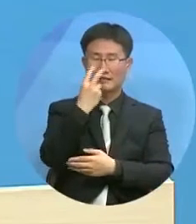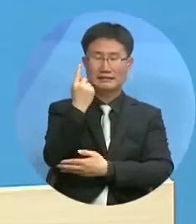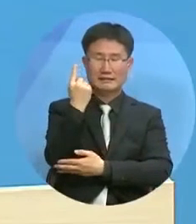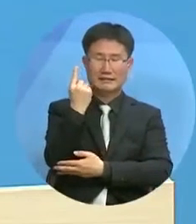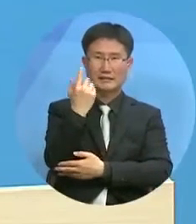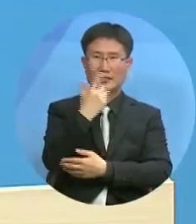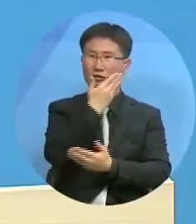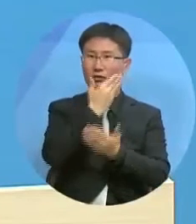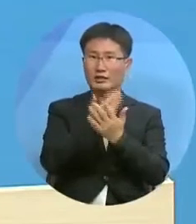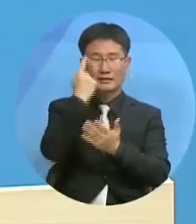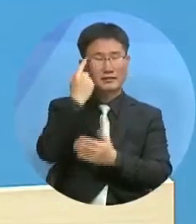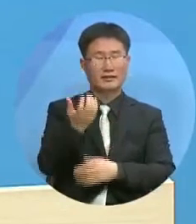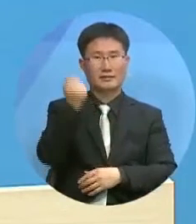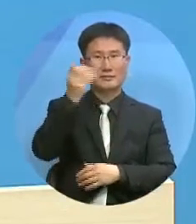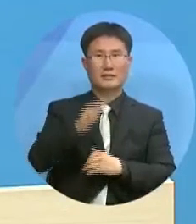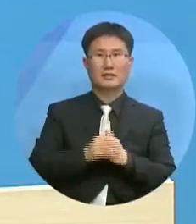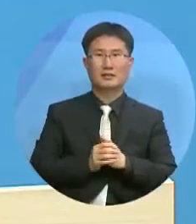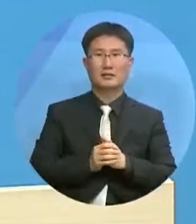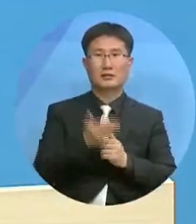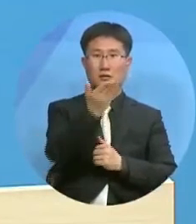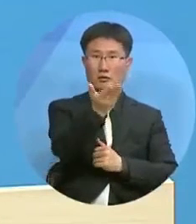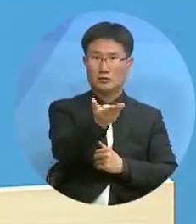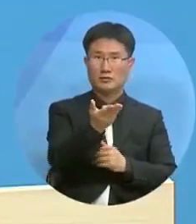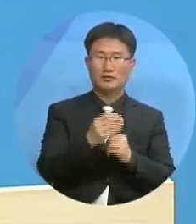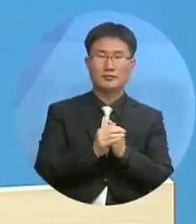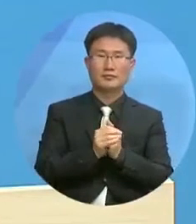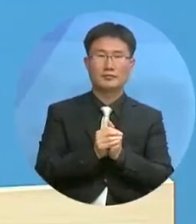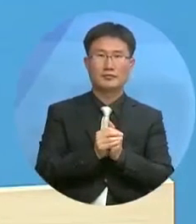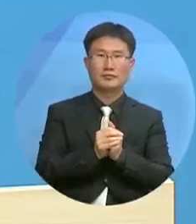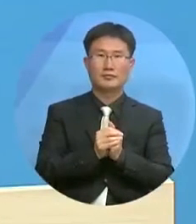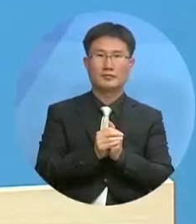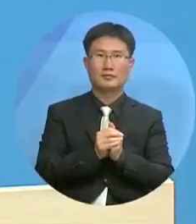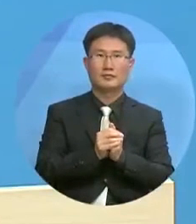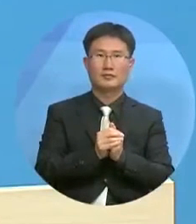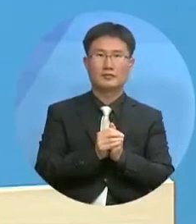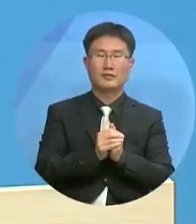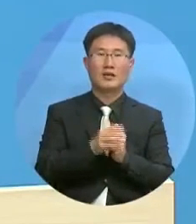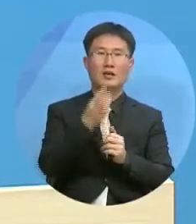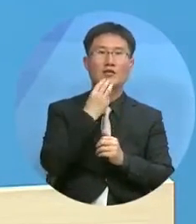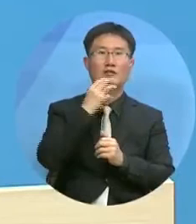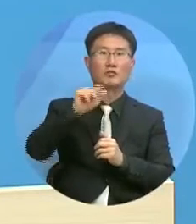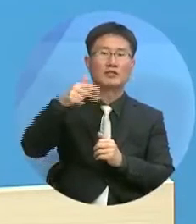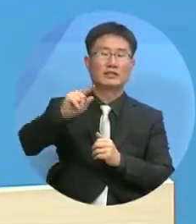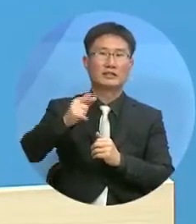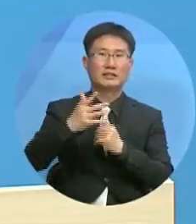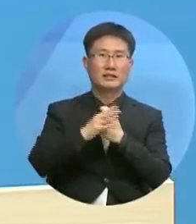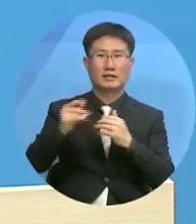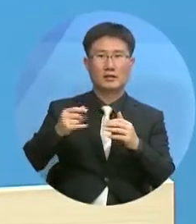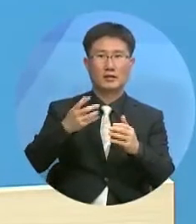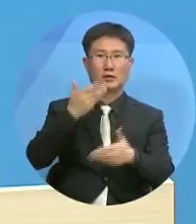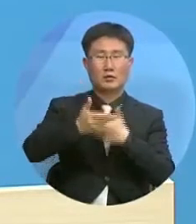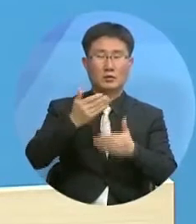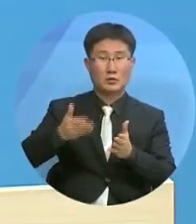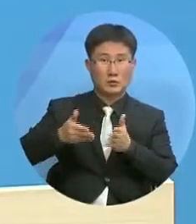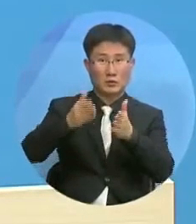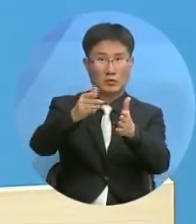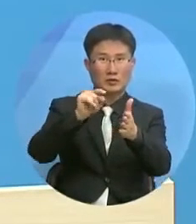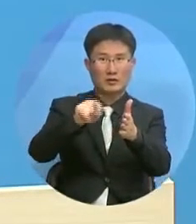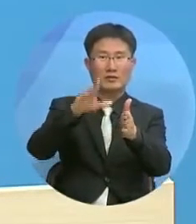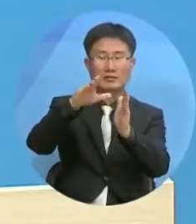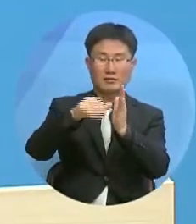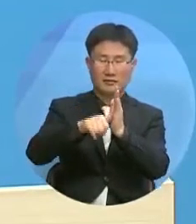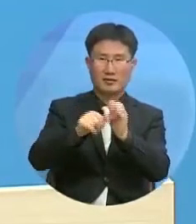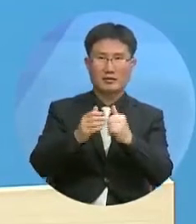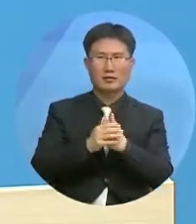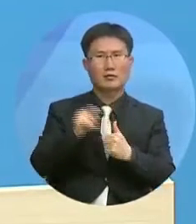합니다. 그런데 그손 후보께서는 그 서울 문산 고속도로 실시 협약 당시 국회의원이셨어요. 그때 왜